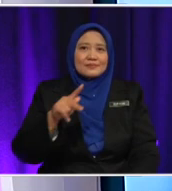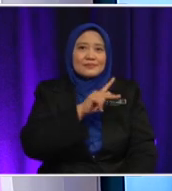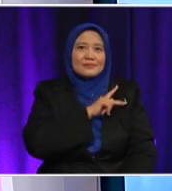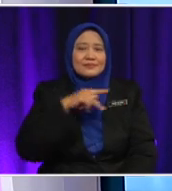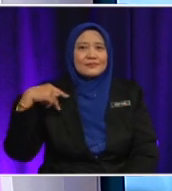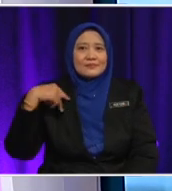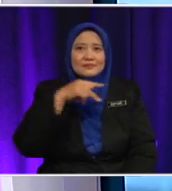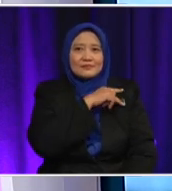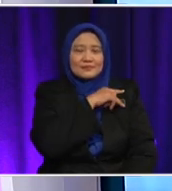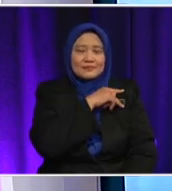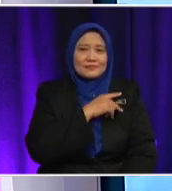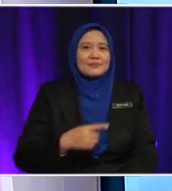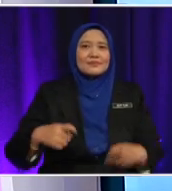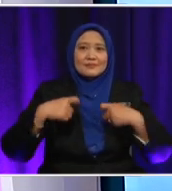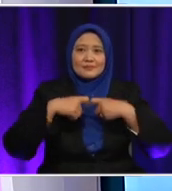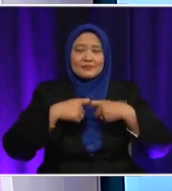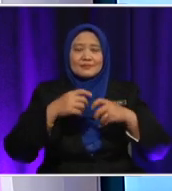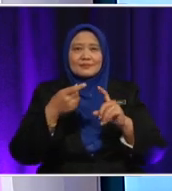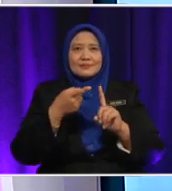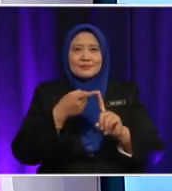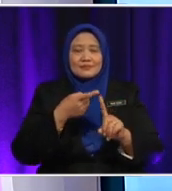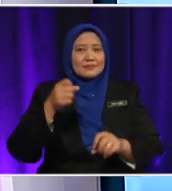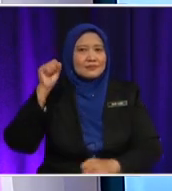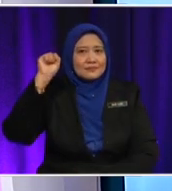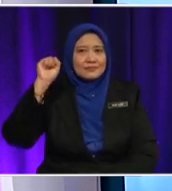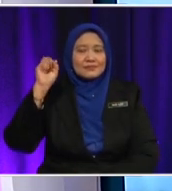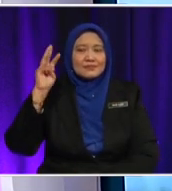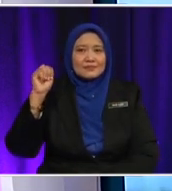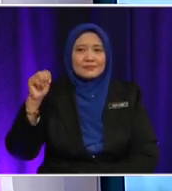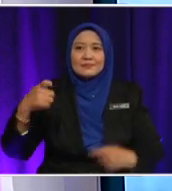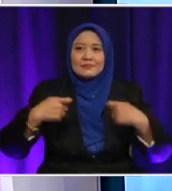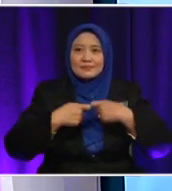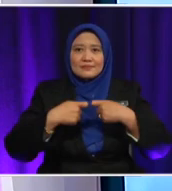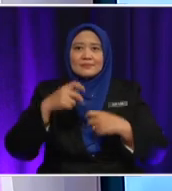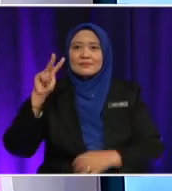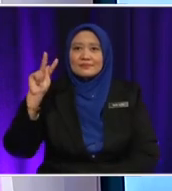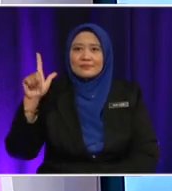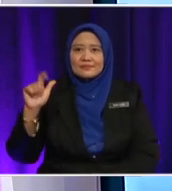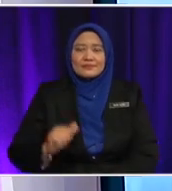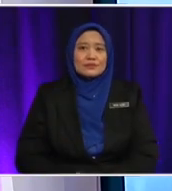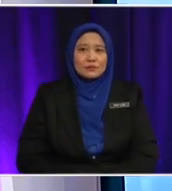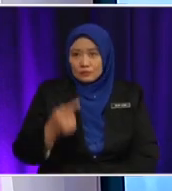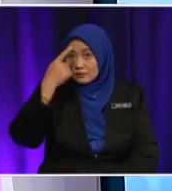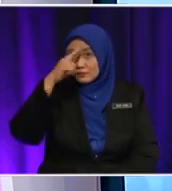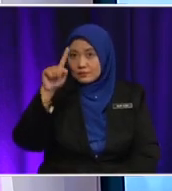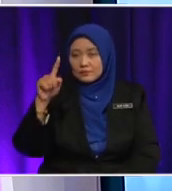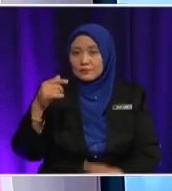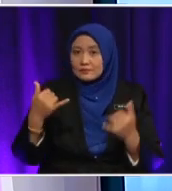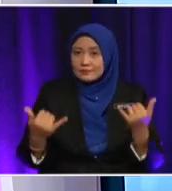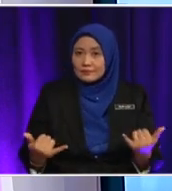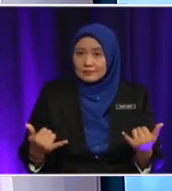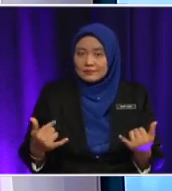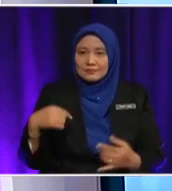kejurutraan elektrik dan elektronik dari sekolah menengah teknik Kuala Lumpur untuk fokuskan